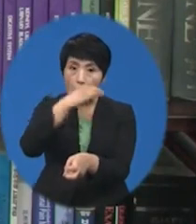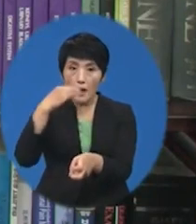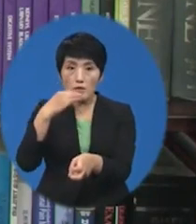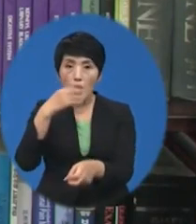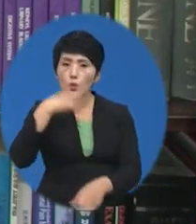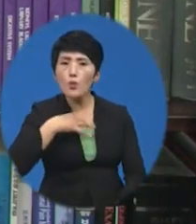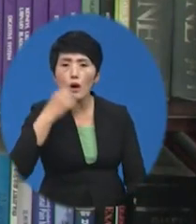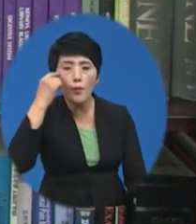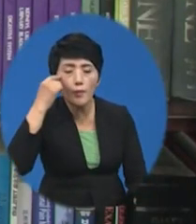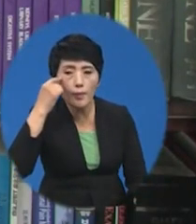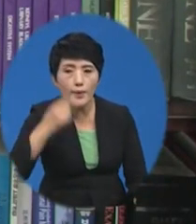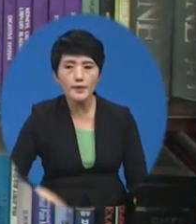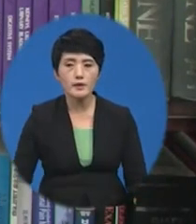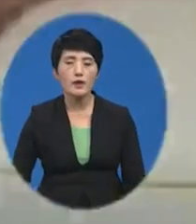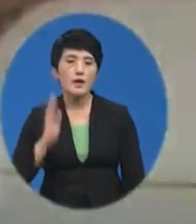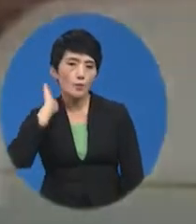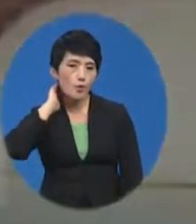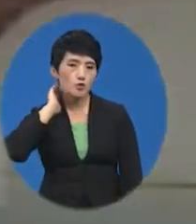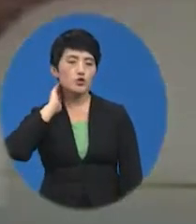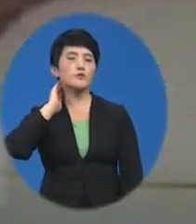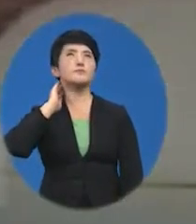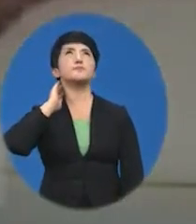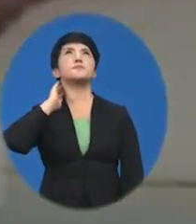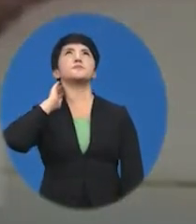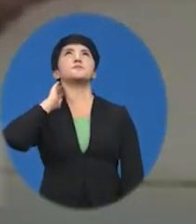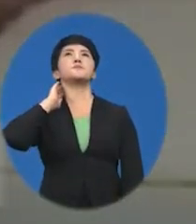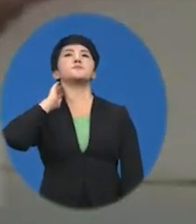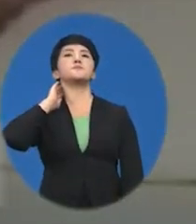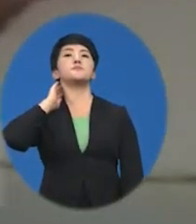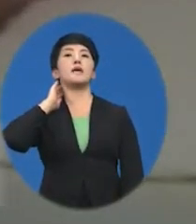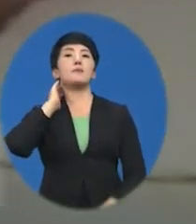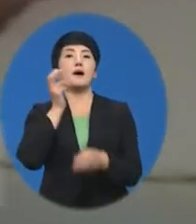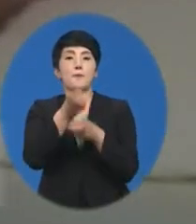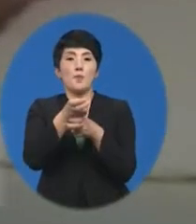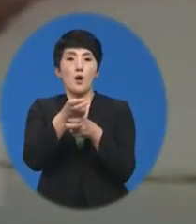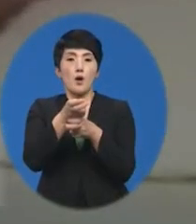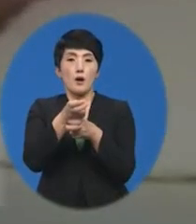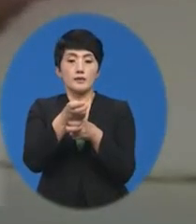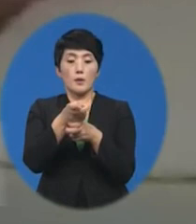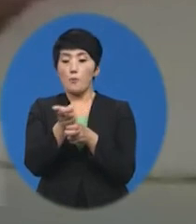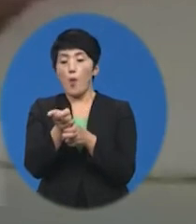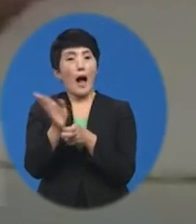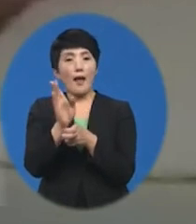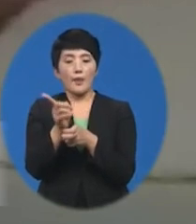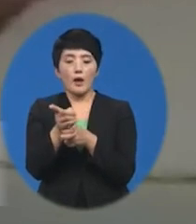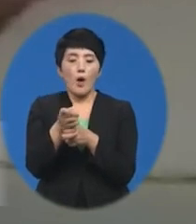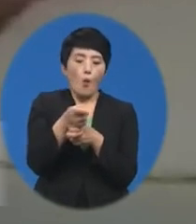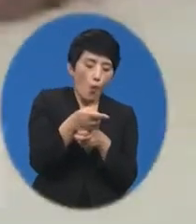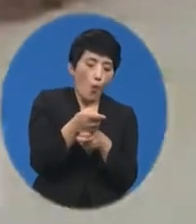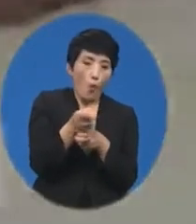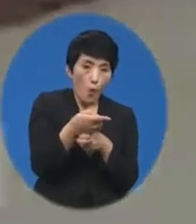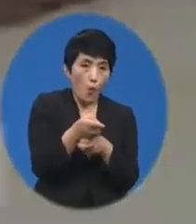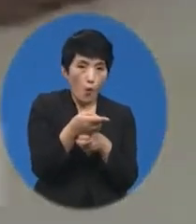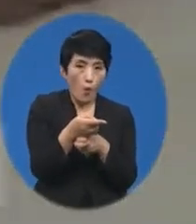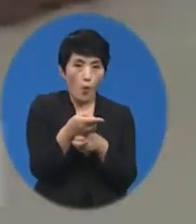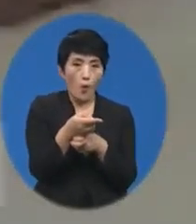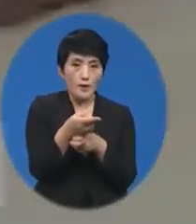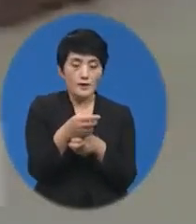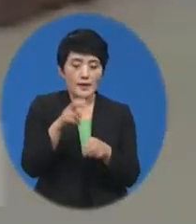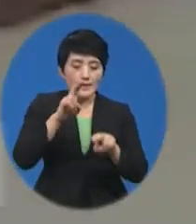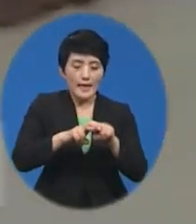뒤로 젖히는 맥켄지 동작을 하게 되면 뒤로 나와 있던 수액이 앞으로 움직이는 그런 효과를 가질 수 있습니다. 그러니까 원래 자리로 되돌아가는